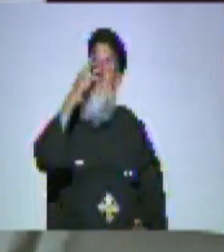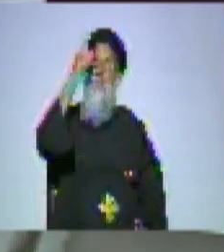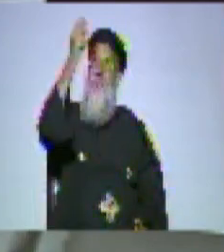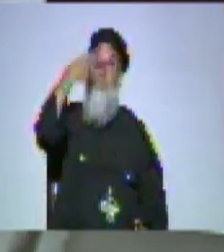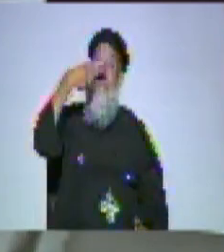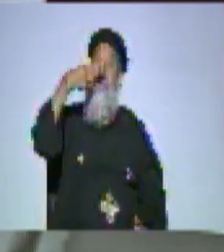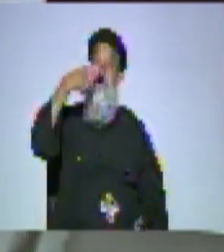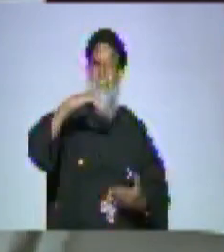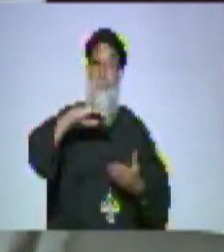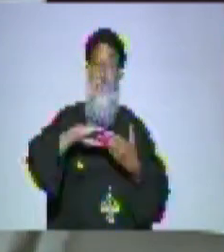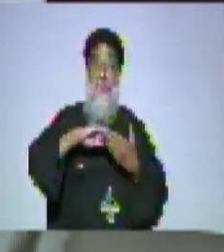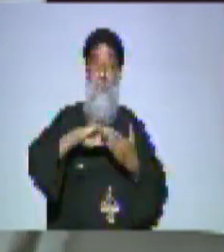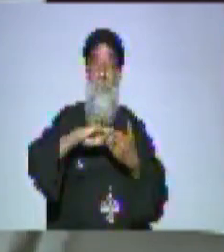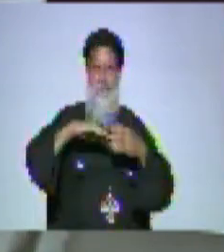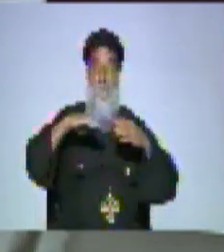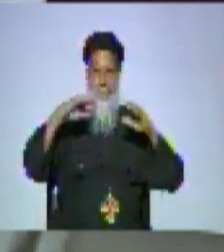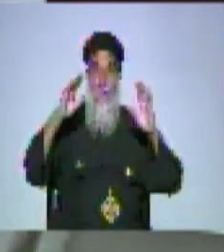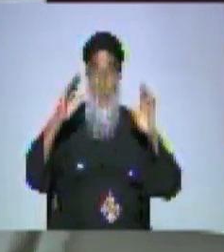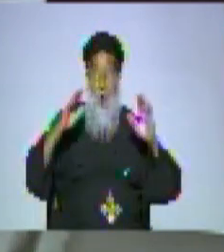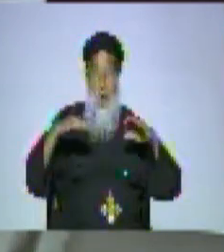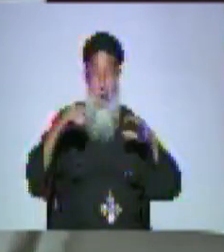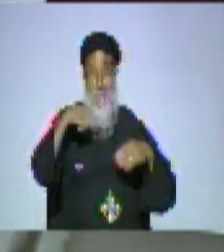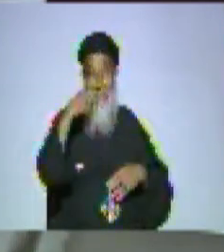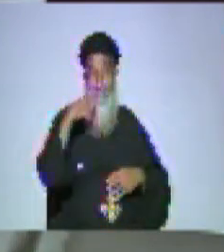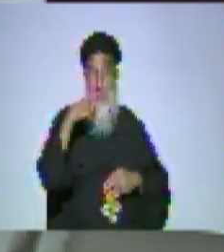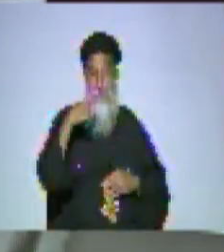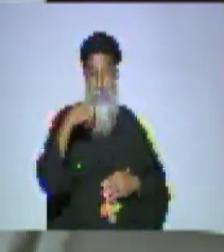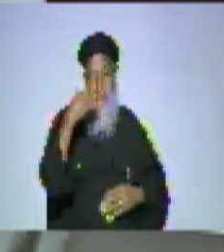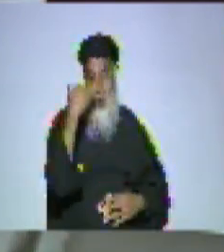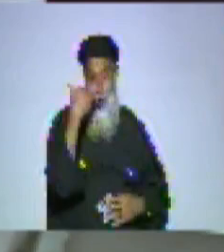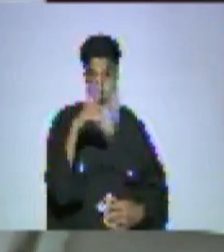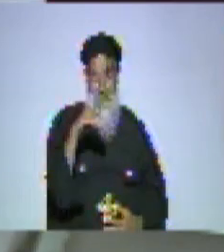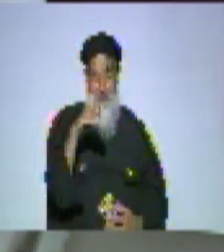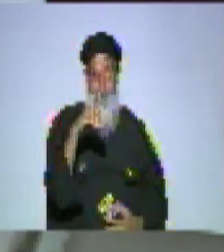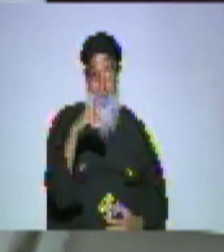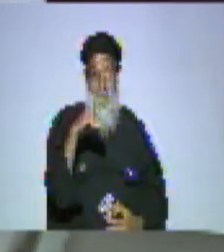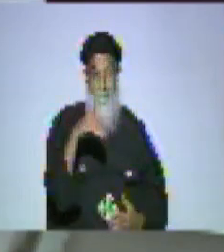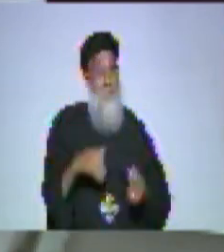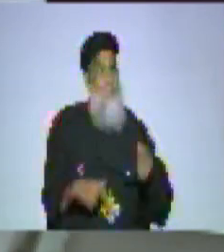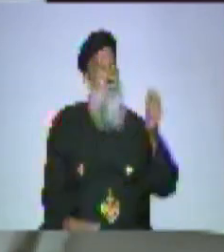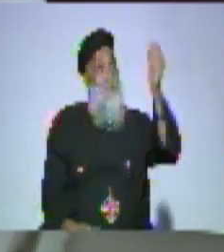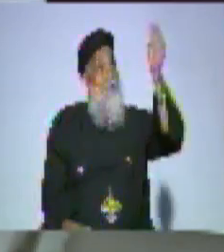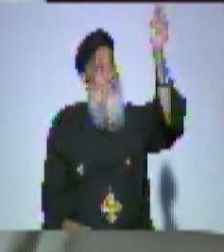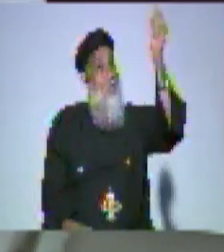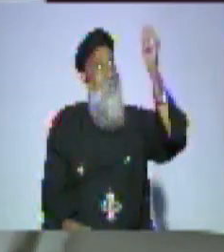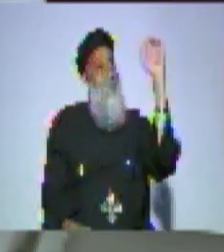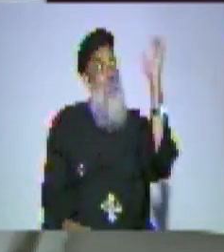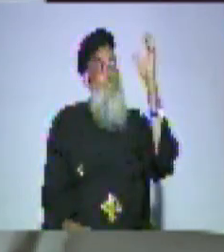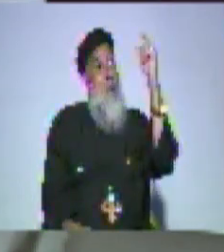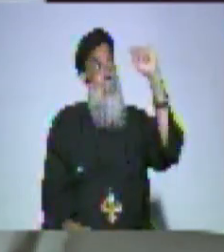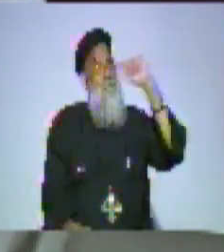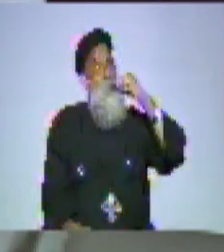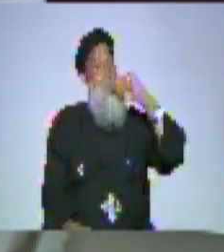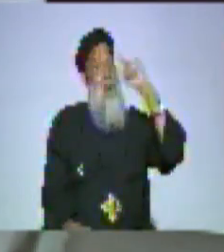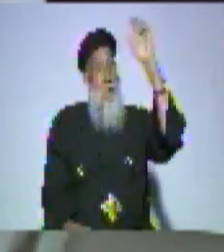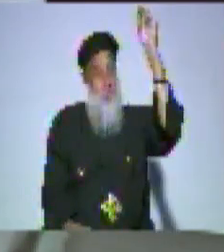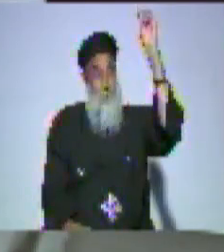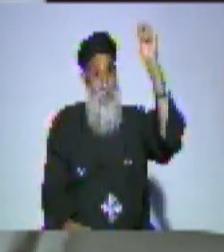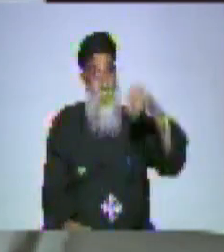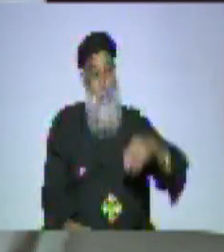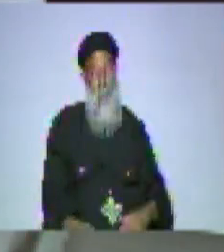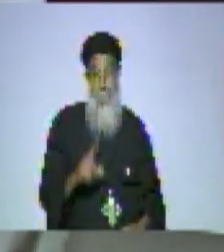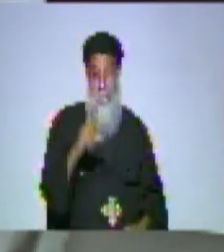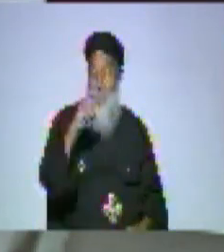فكان الغراب يجيب لي نص رغيف والنخله تدي له البلح اللي يكفيه طول السنه